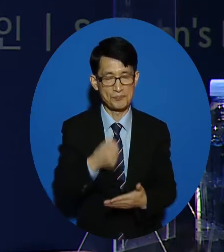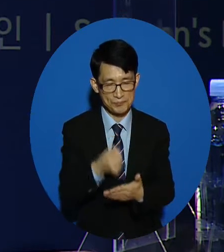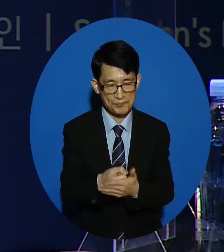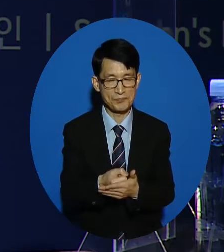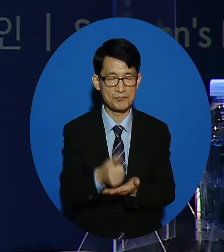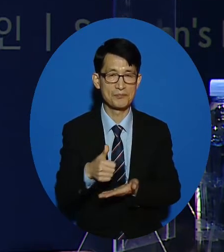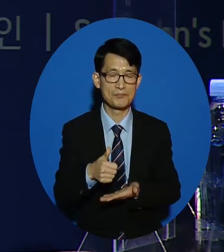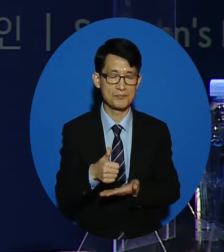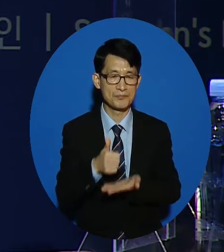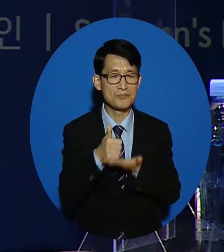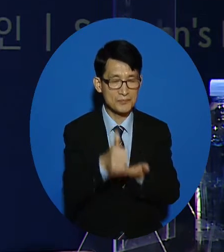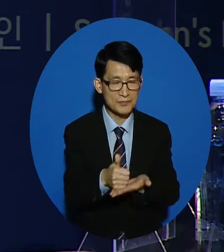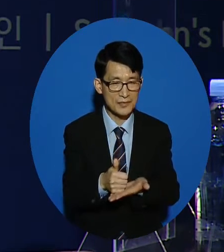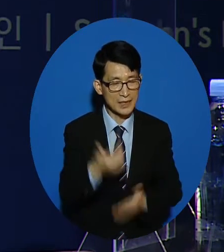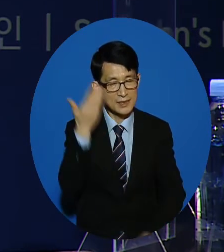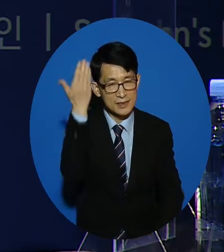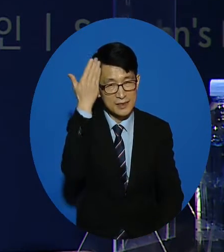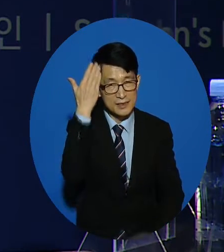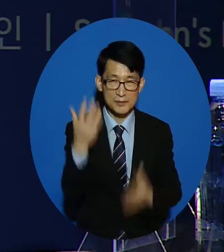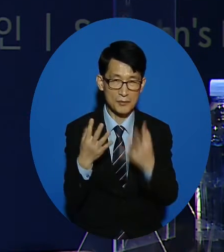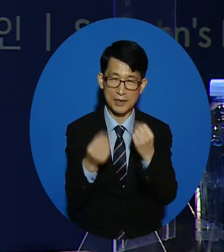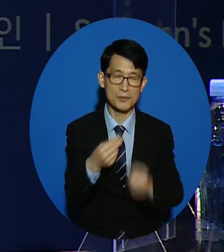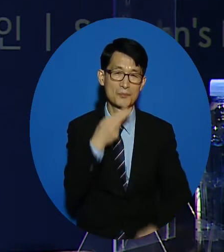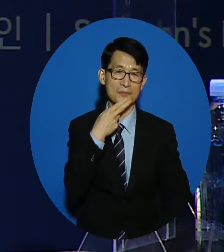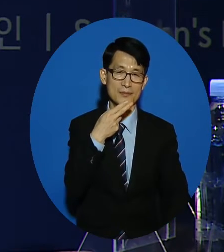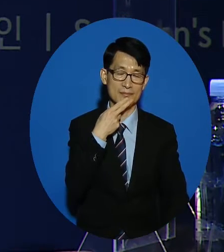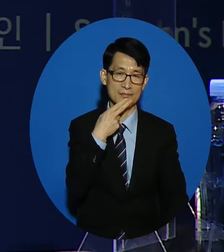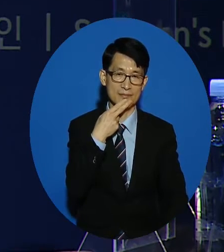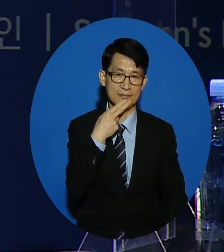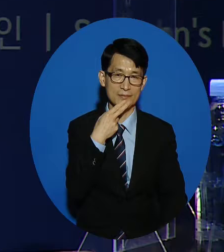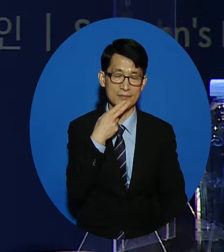뭐 특별히 아는 게 많이 없습니다만은